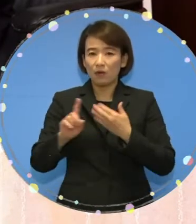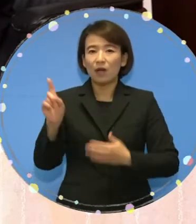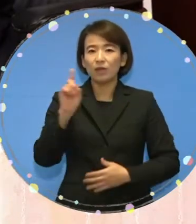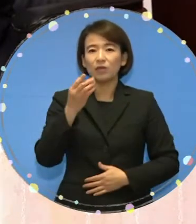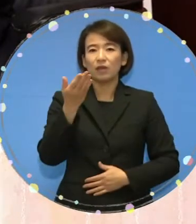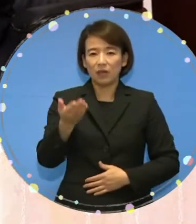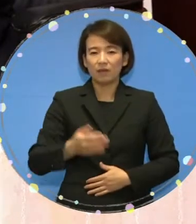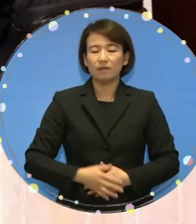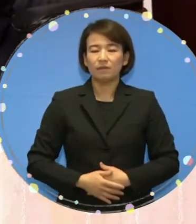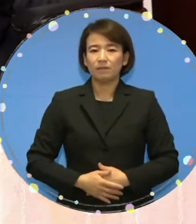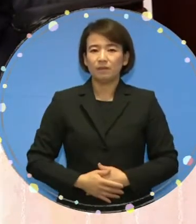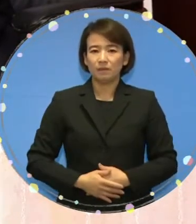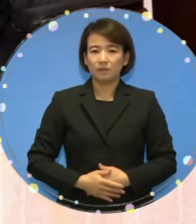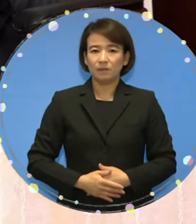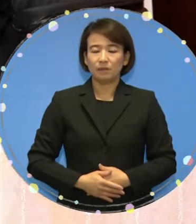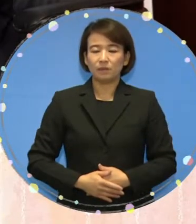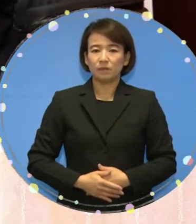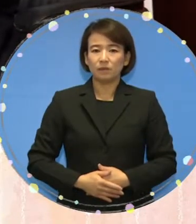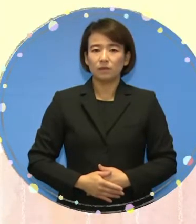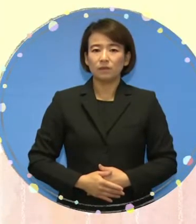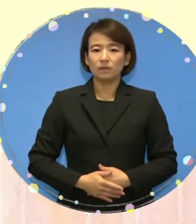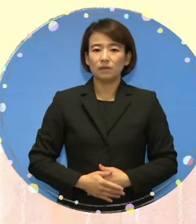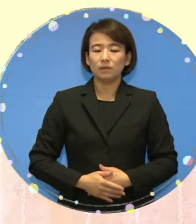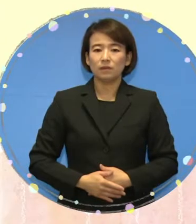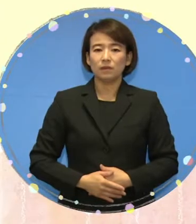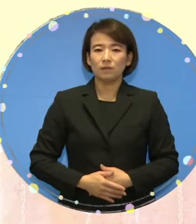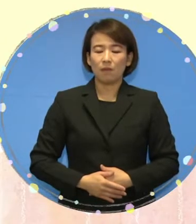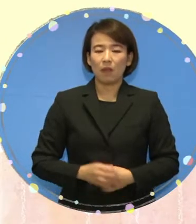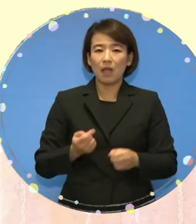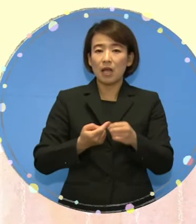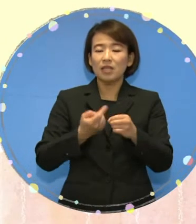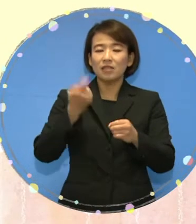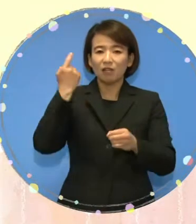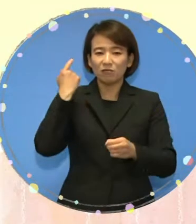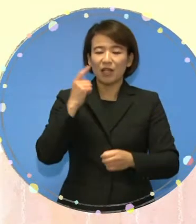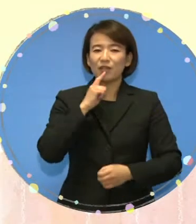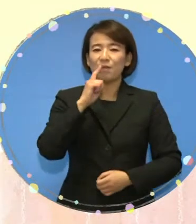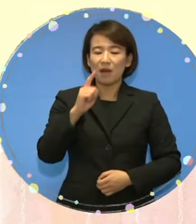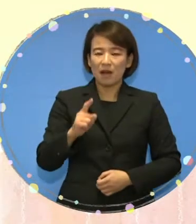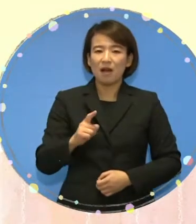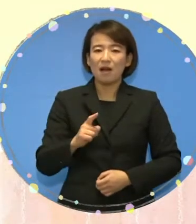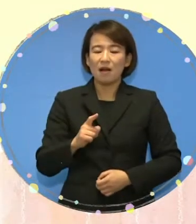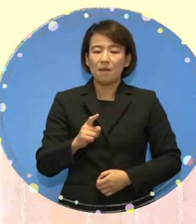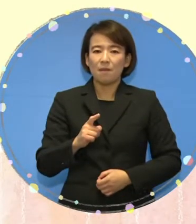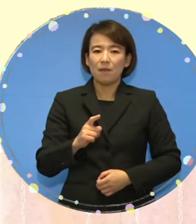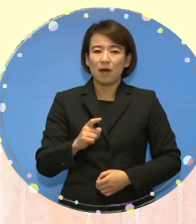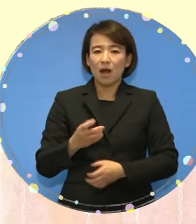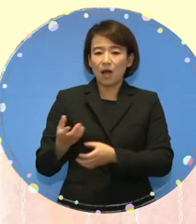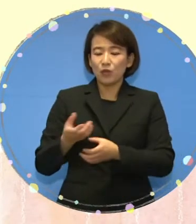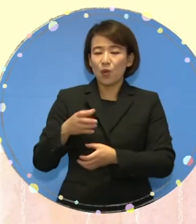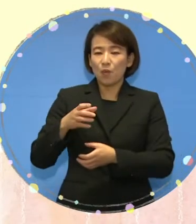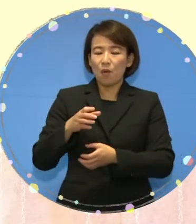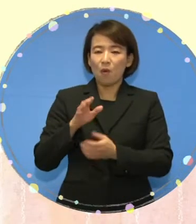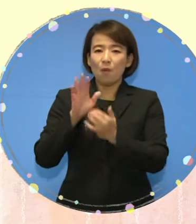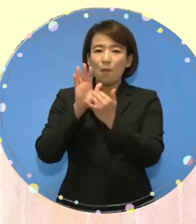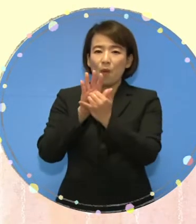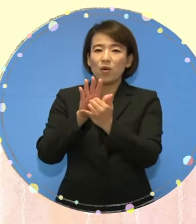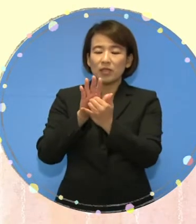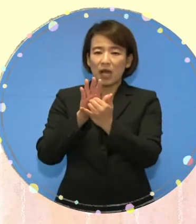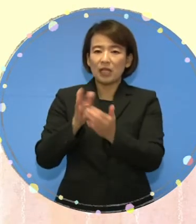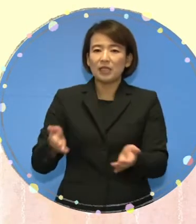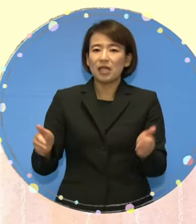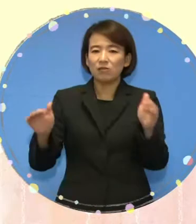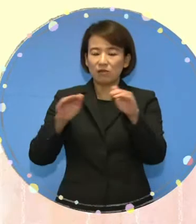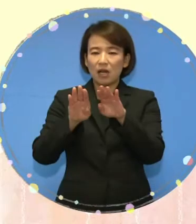はどのような取り組みがありましたかはいえー昨年の大きなあトピックスとして消防防災合同